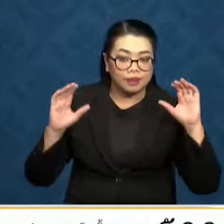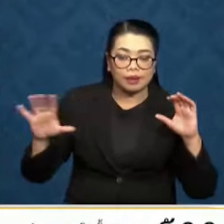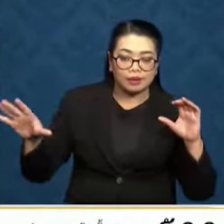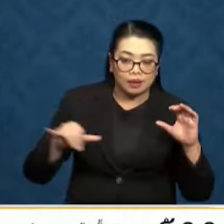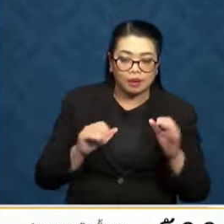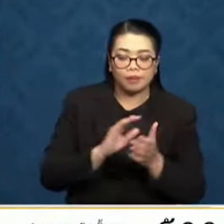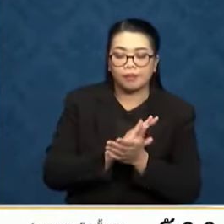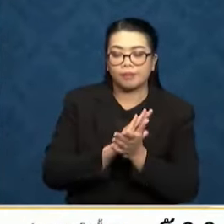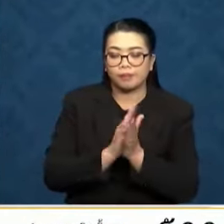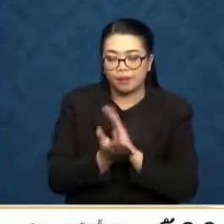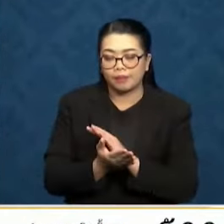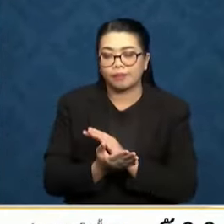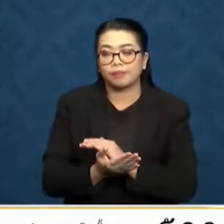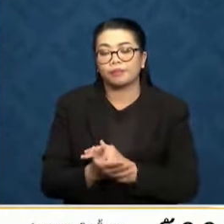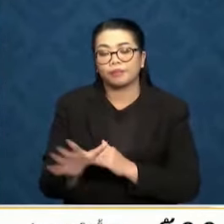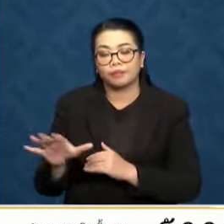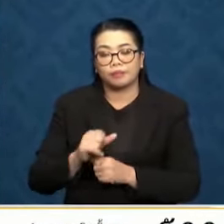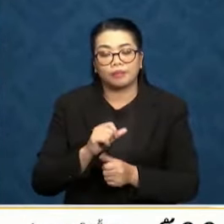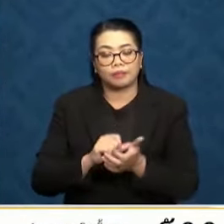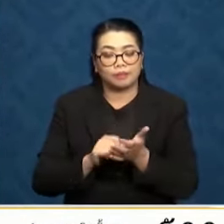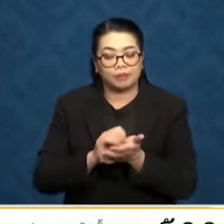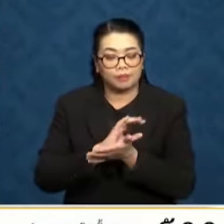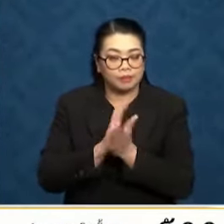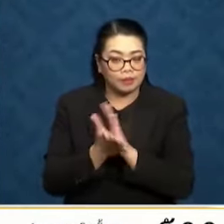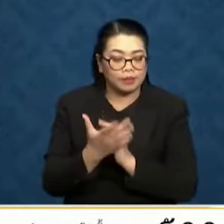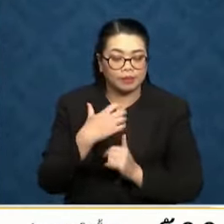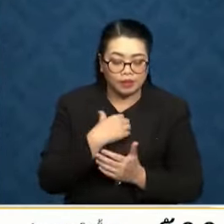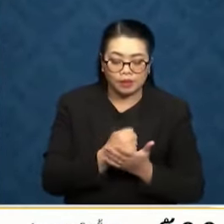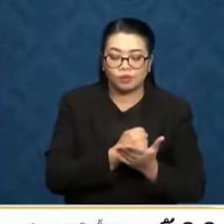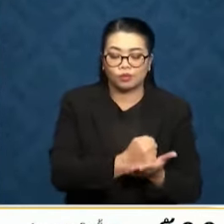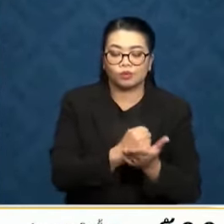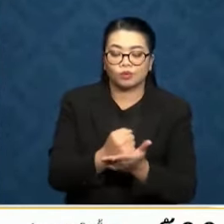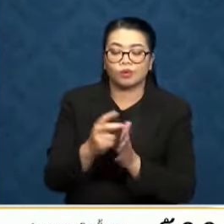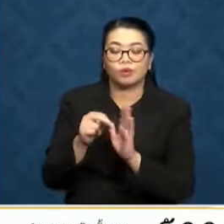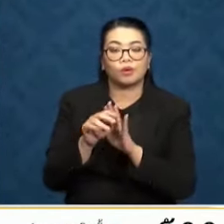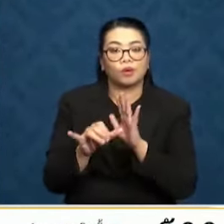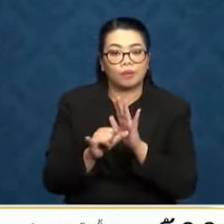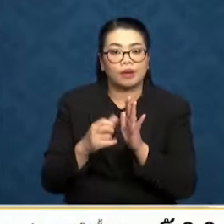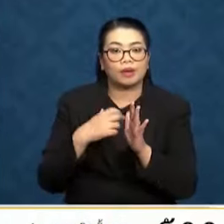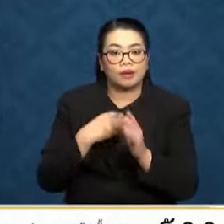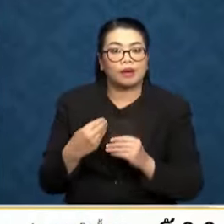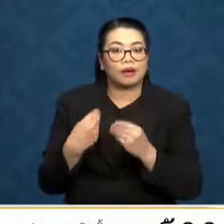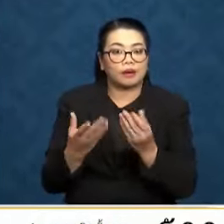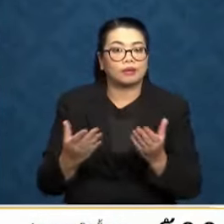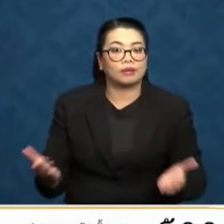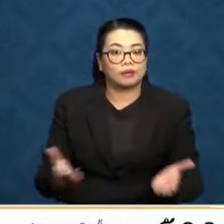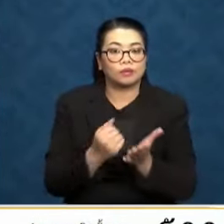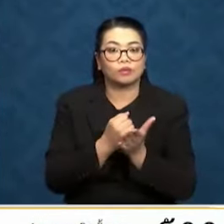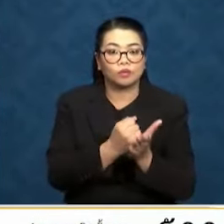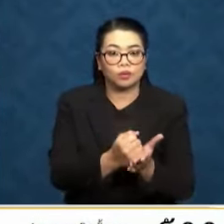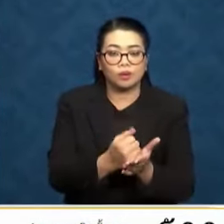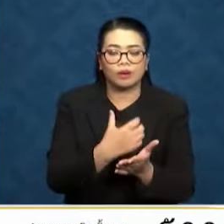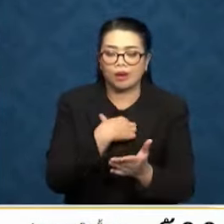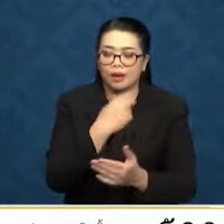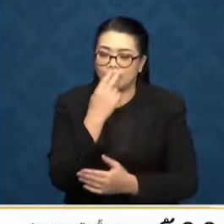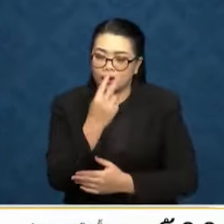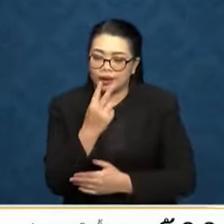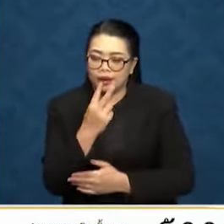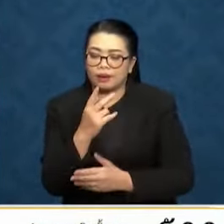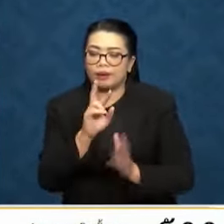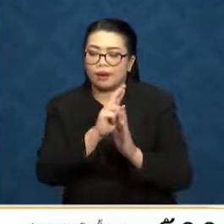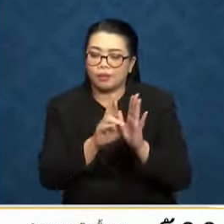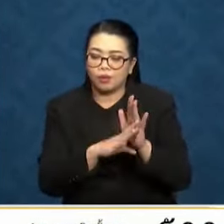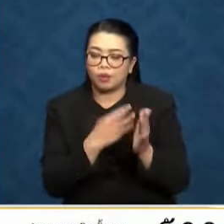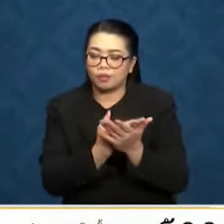เอาไปปรับปรุงบางทีเราก็อยากจะเอาใจช่วยในบางนโยบายของท่านให้ประสบความสำเร็จนะคะแล้วก็อยากจะเห็นค่ะระบบ